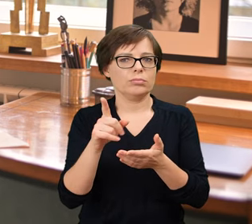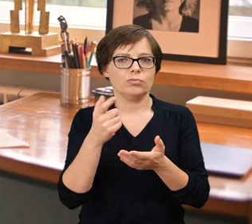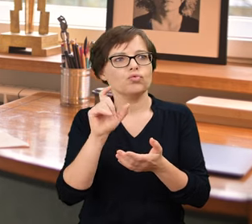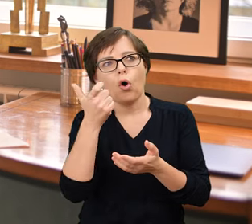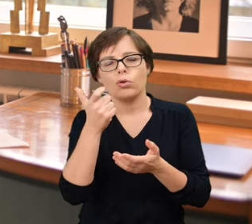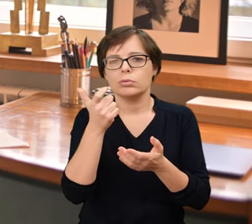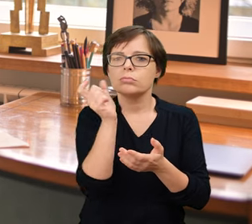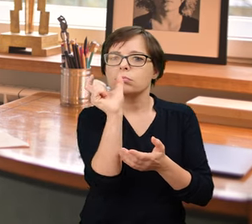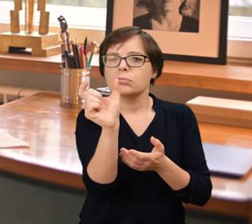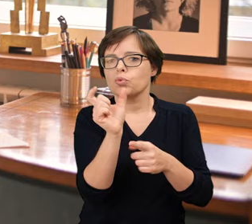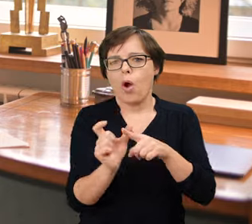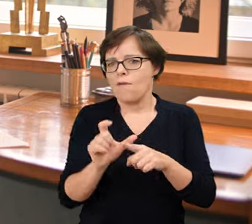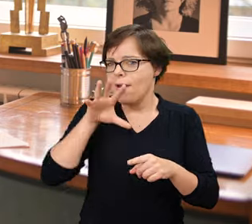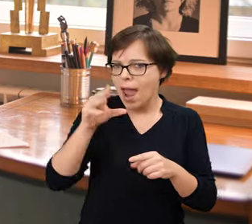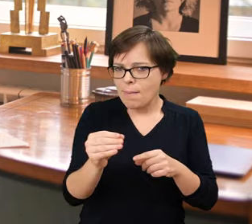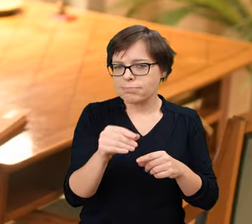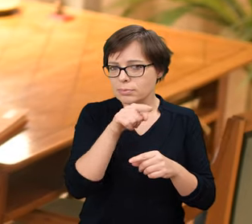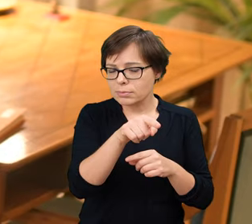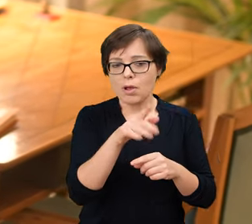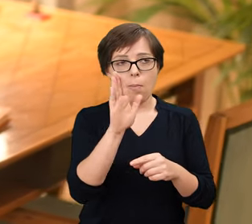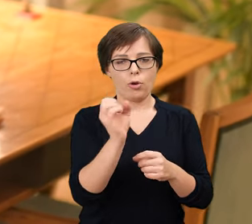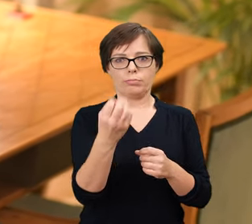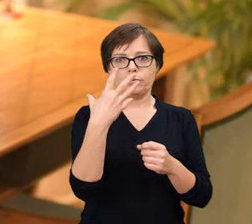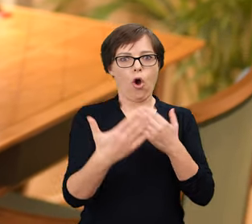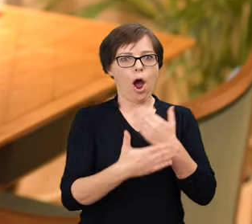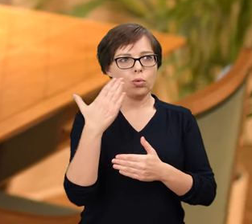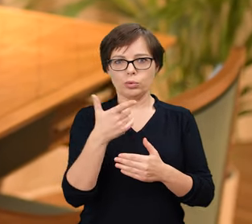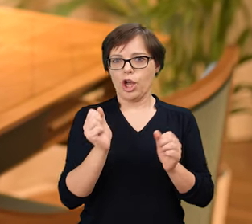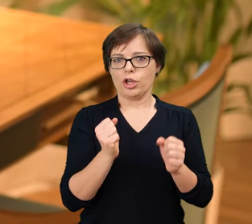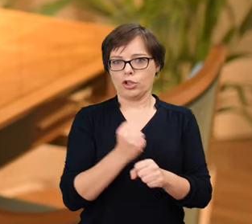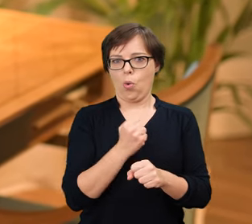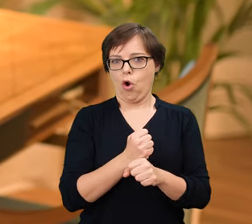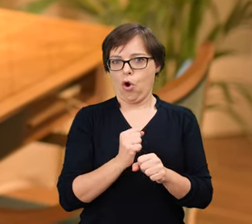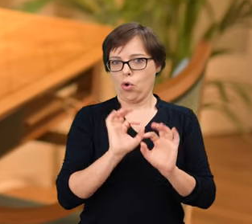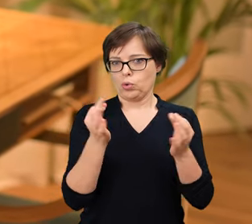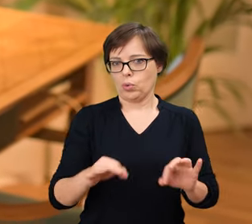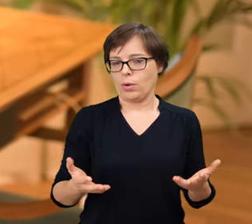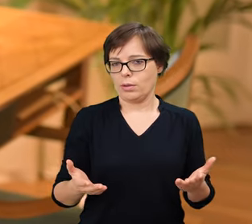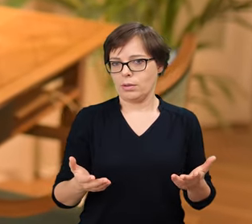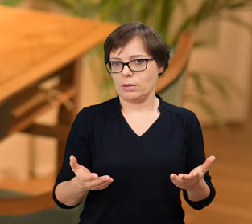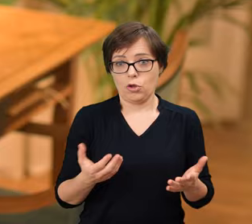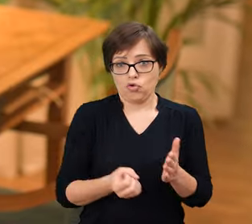takie platformie jako Elix. Można trafić na porządne dzieło sztuki. Niedrogo.